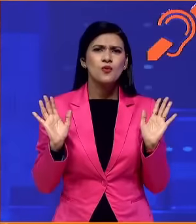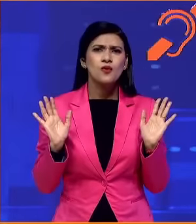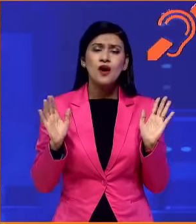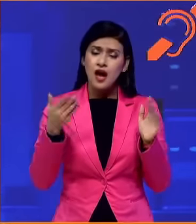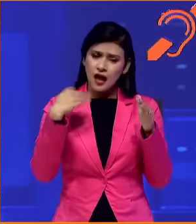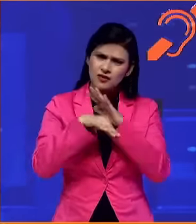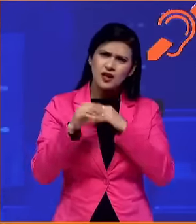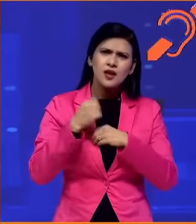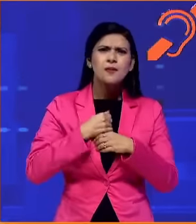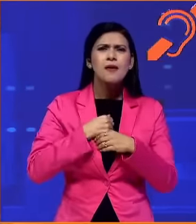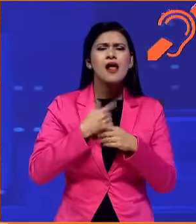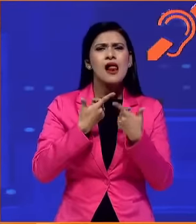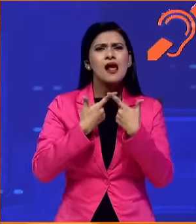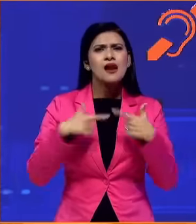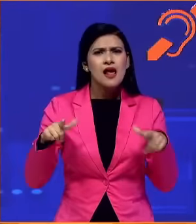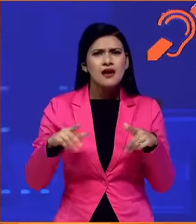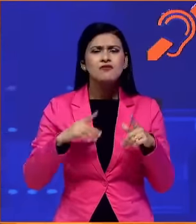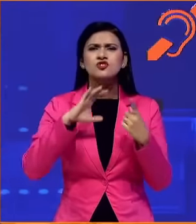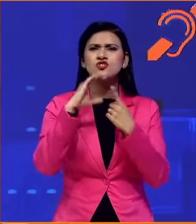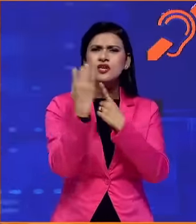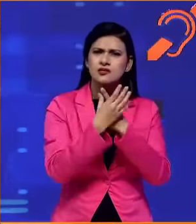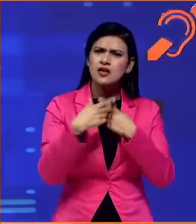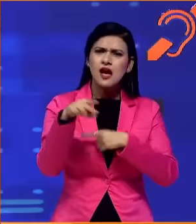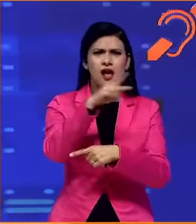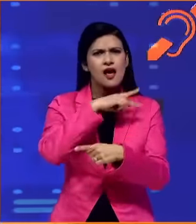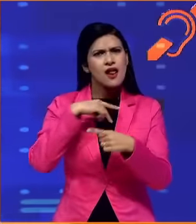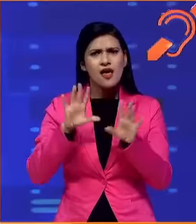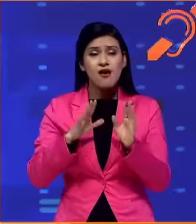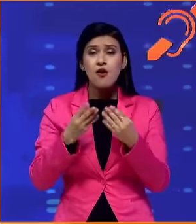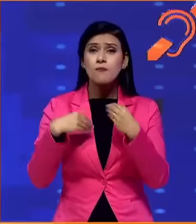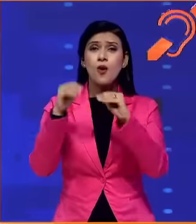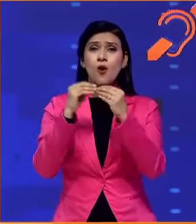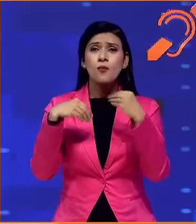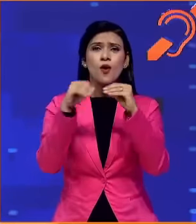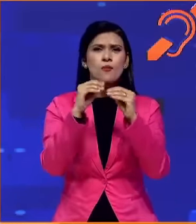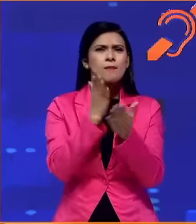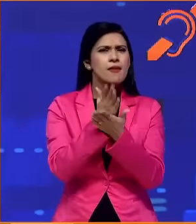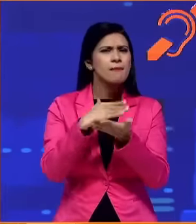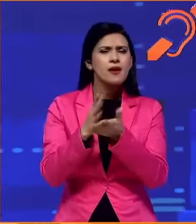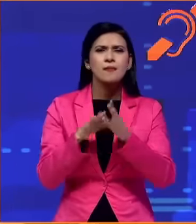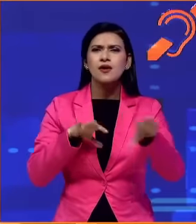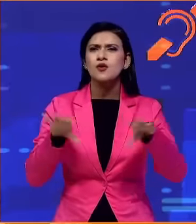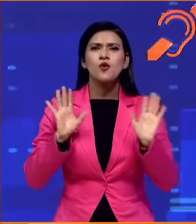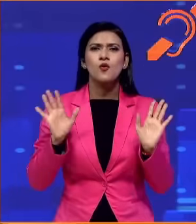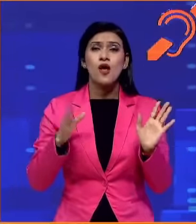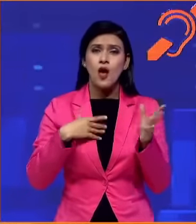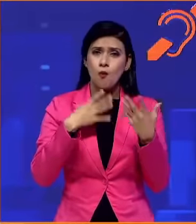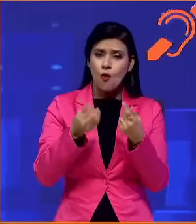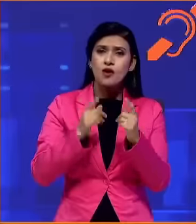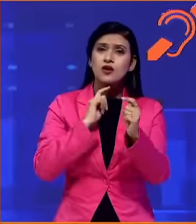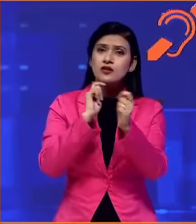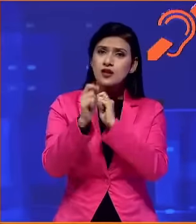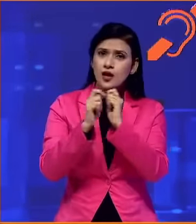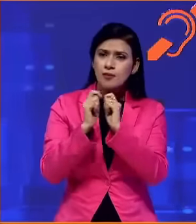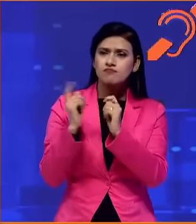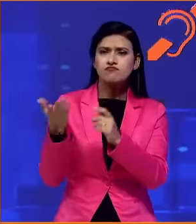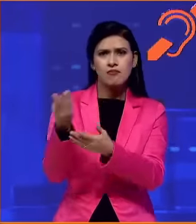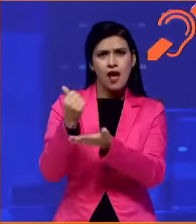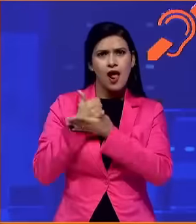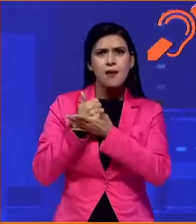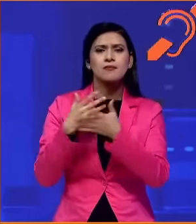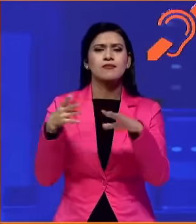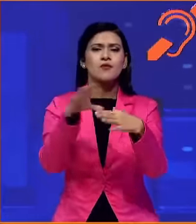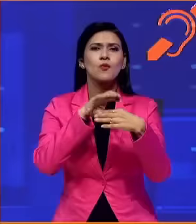अगरआप आगमेंघीडालेंगेतोयहखाईऔरभी गहरीहोजाएगी।हमेंऐसेनेताऔर पत्रकारचाहिएजोएकजुटहों,ऐसेलोगजो सबको